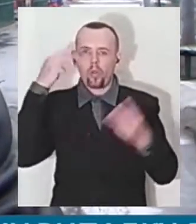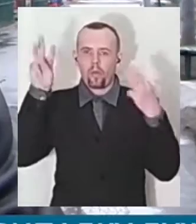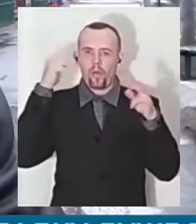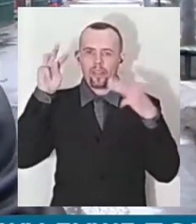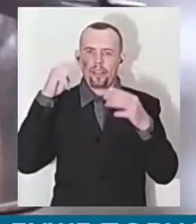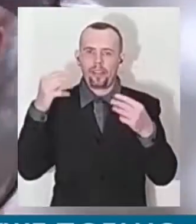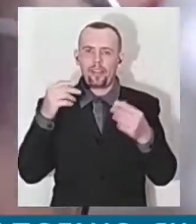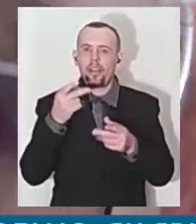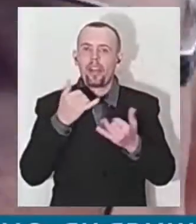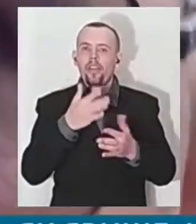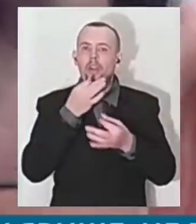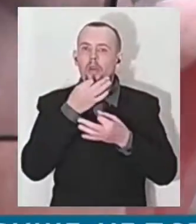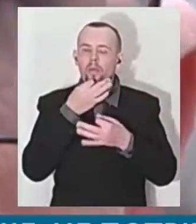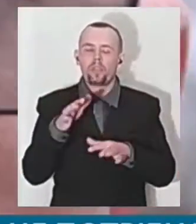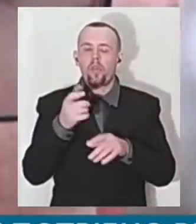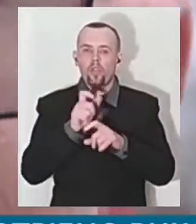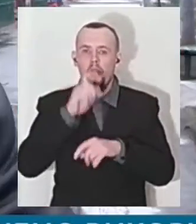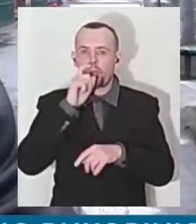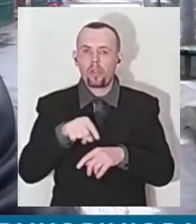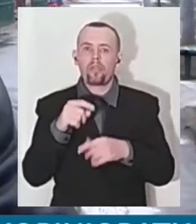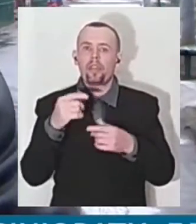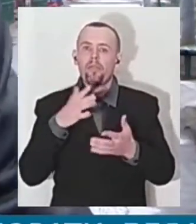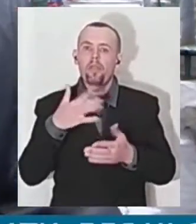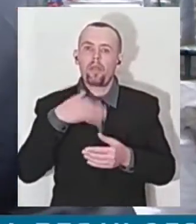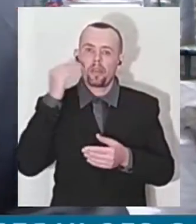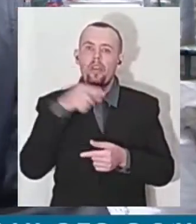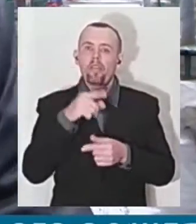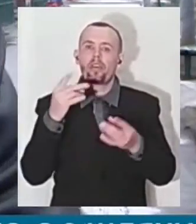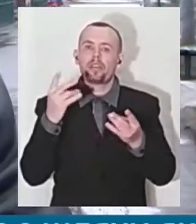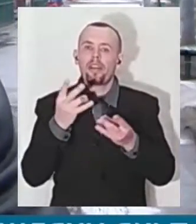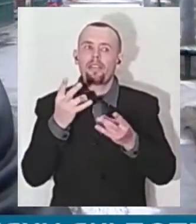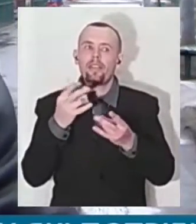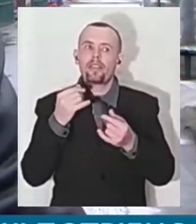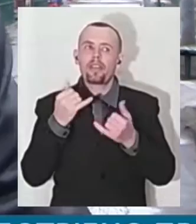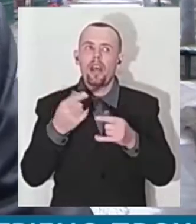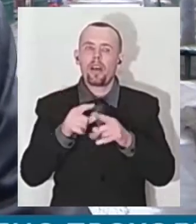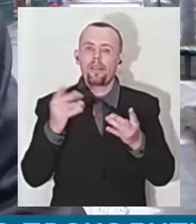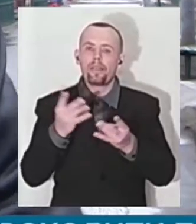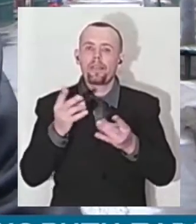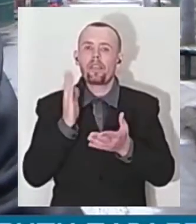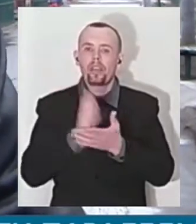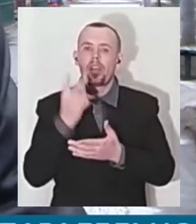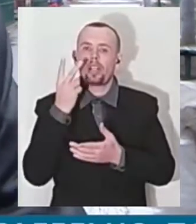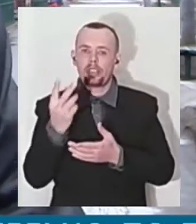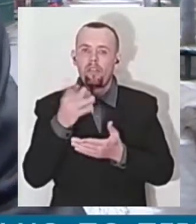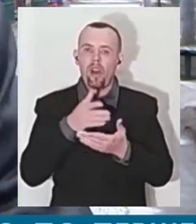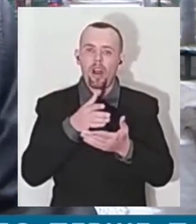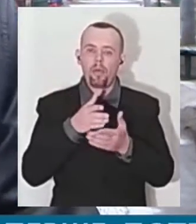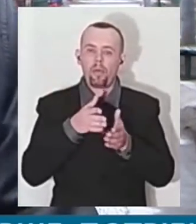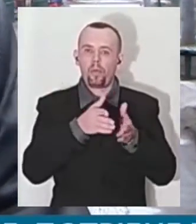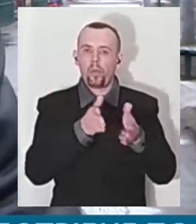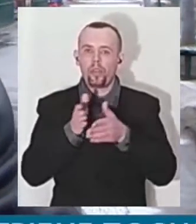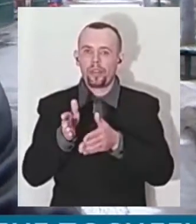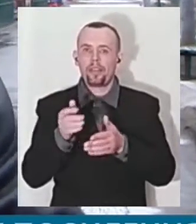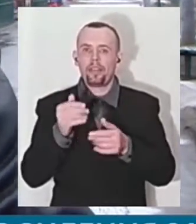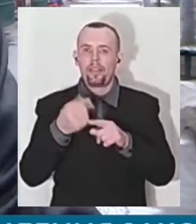будь-якому випадку дуже погано. Як явлення, треба його ізживати. Для цього є два пути, які повинні йти паралельно.